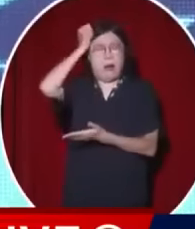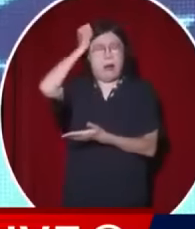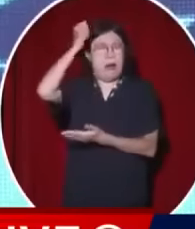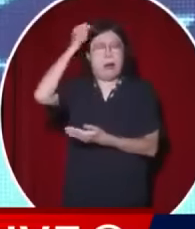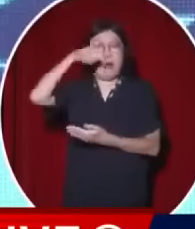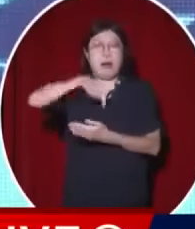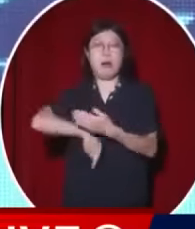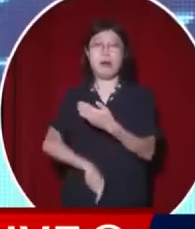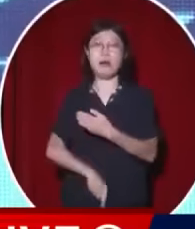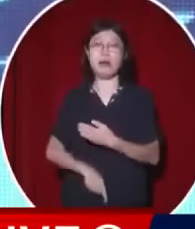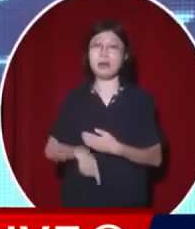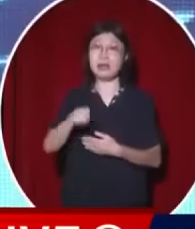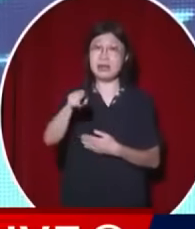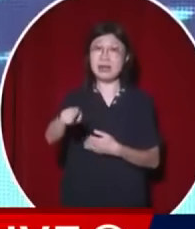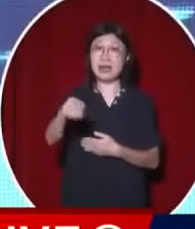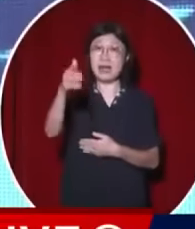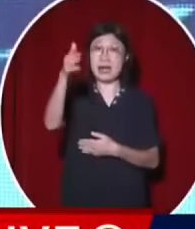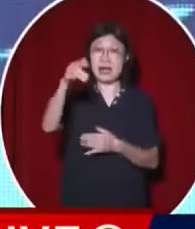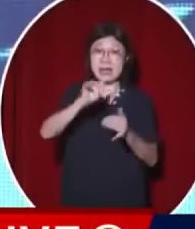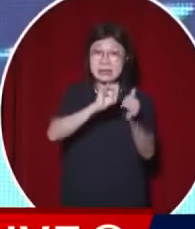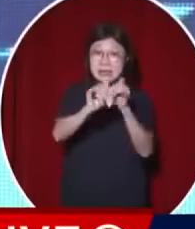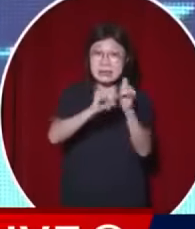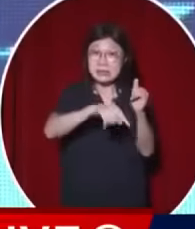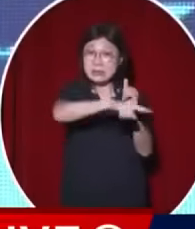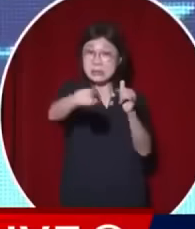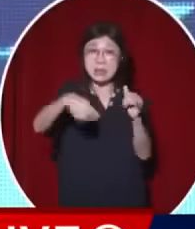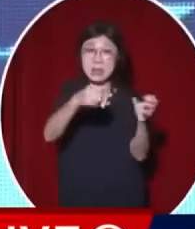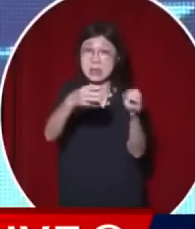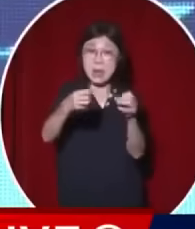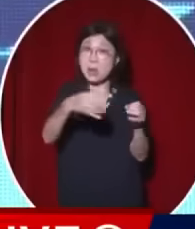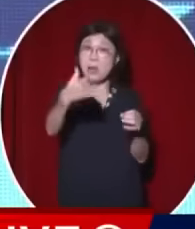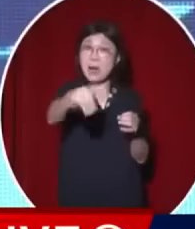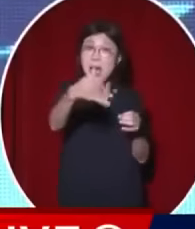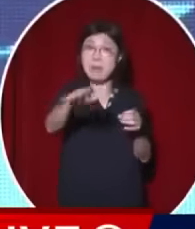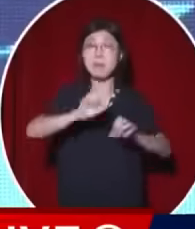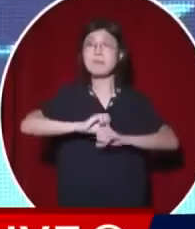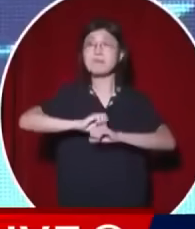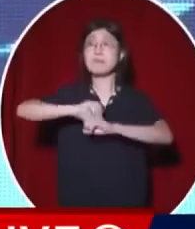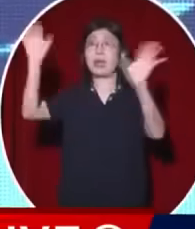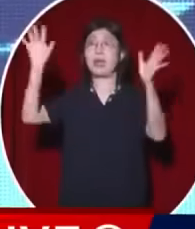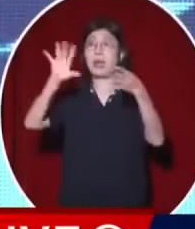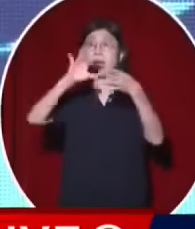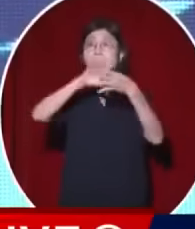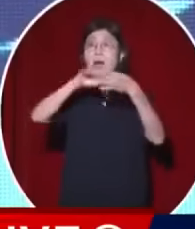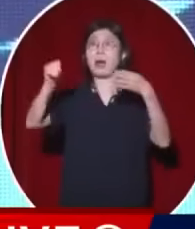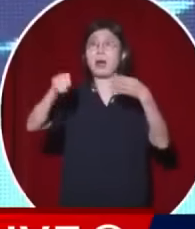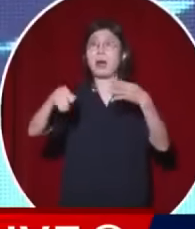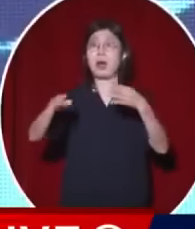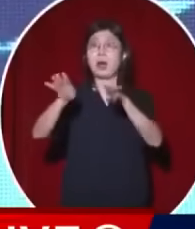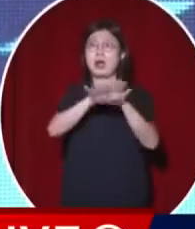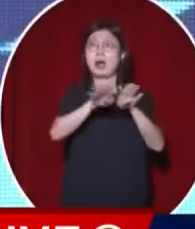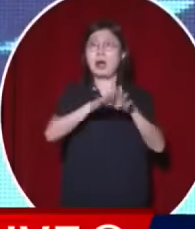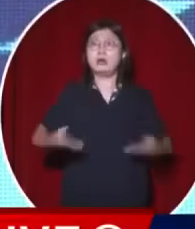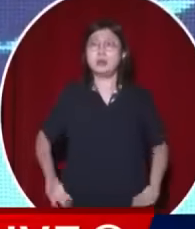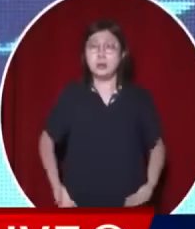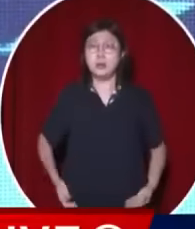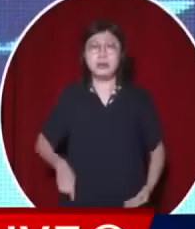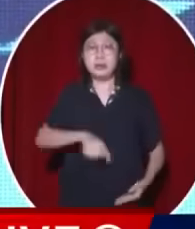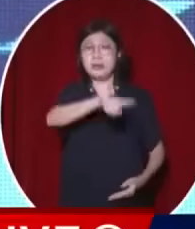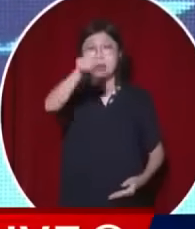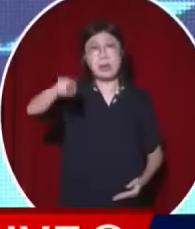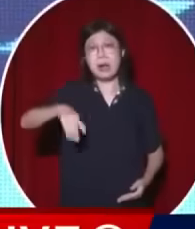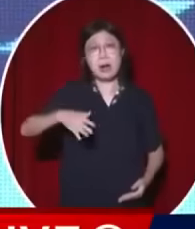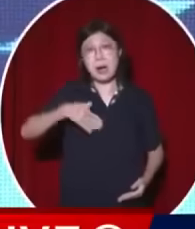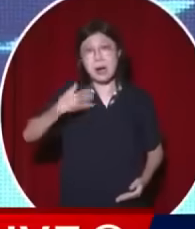一个没有经过跟老百姓讨论的政策所引发的骨牌效应，不是我们一般外行人能够想象